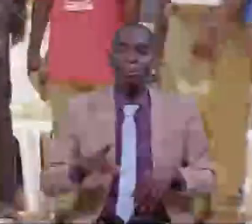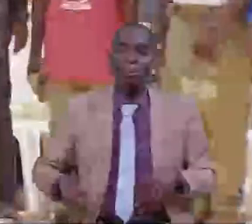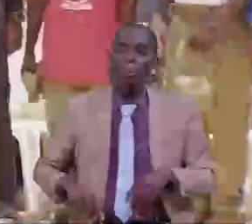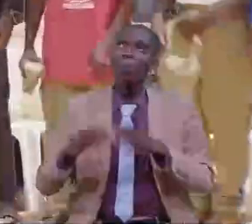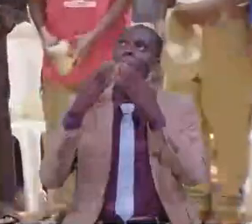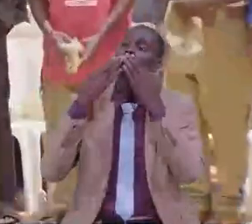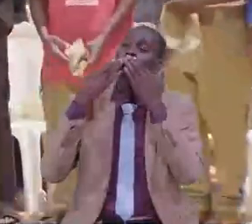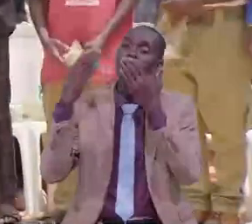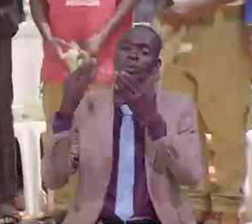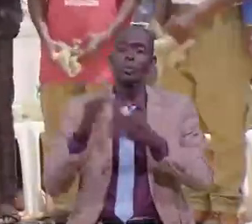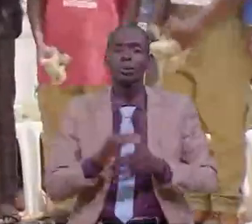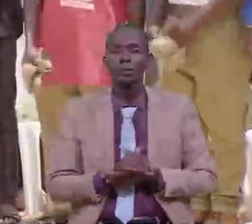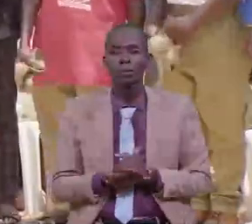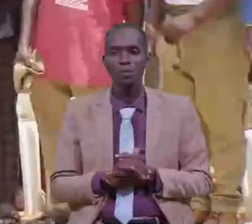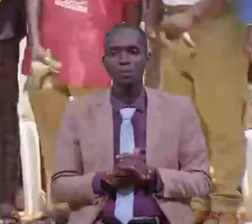Seigneur, je te remercie.